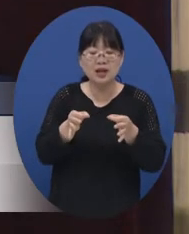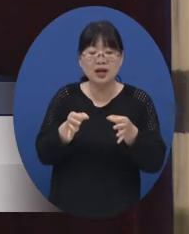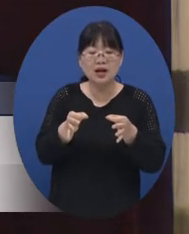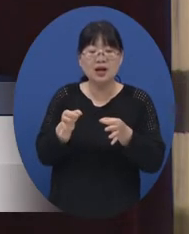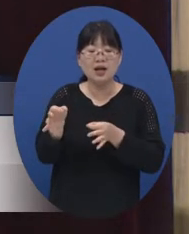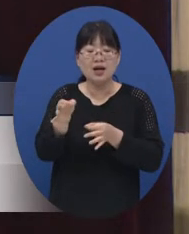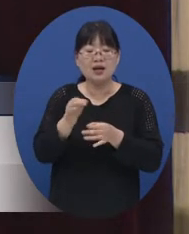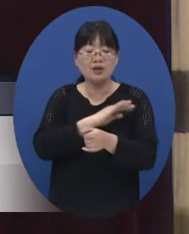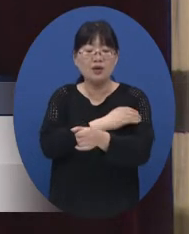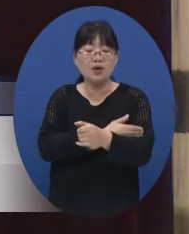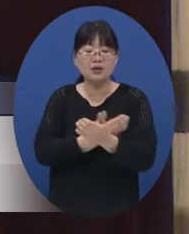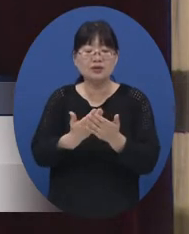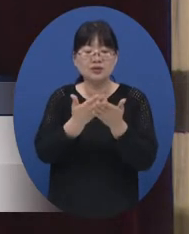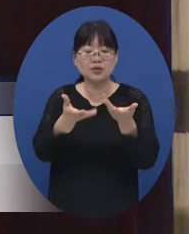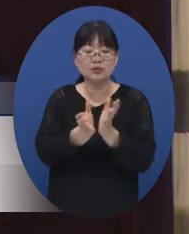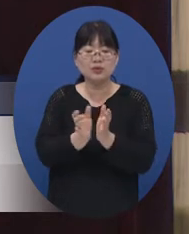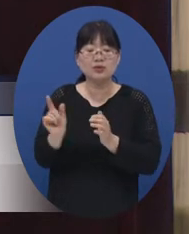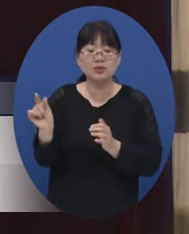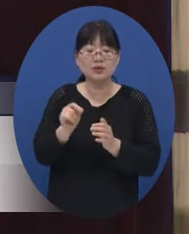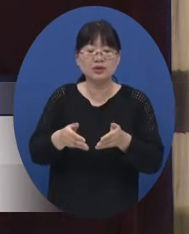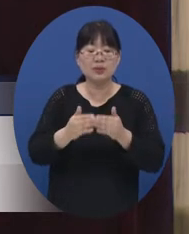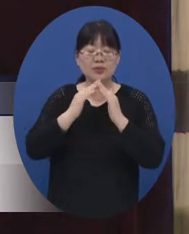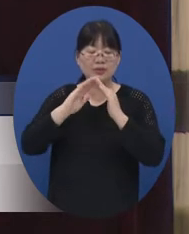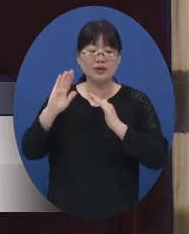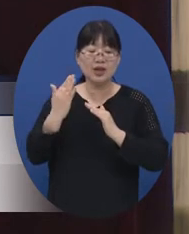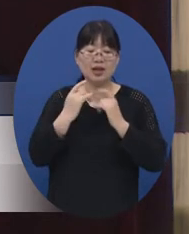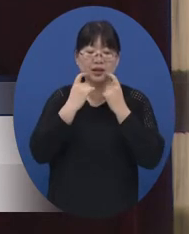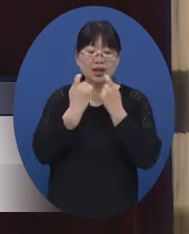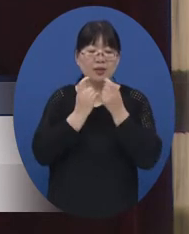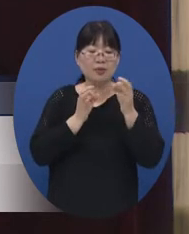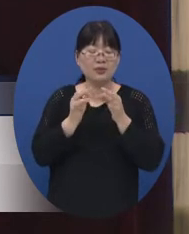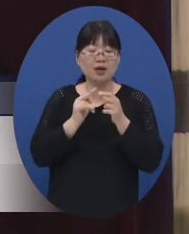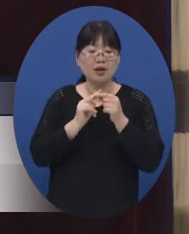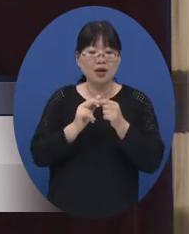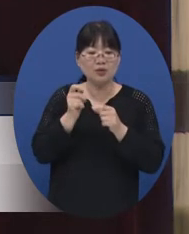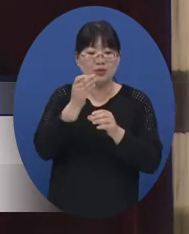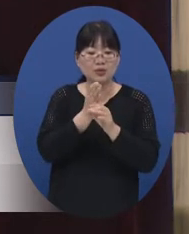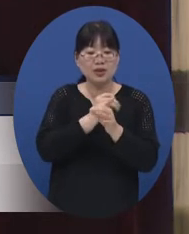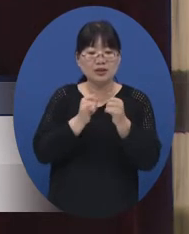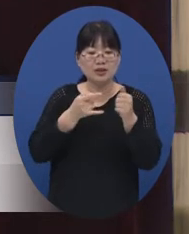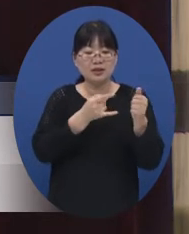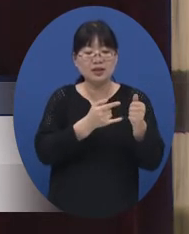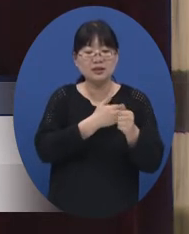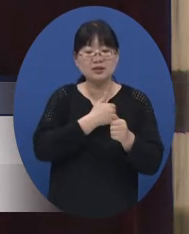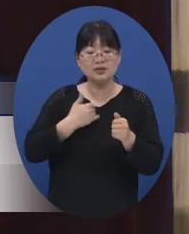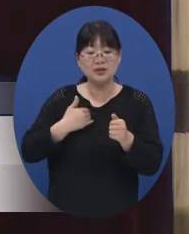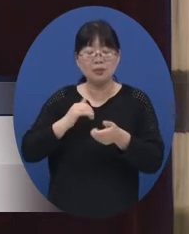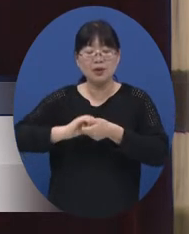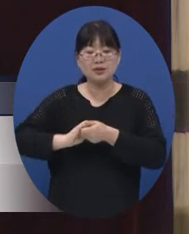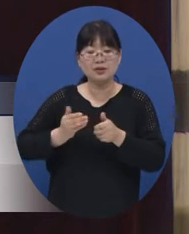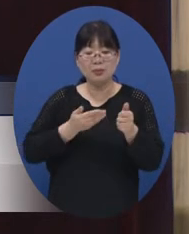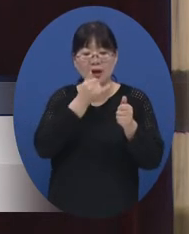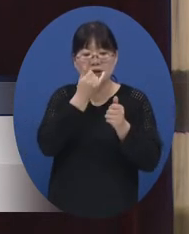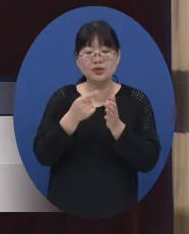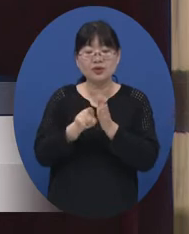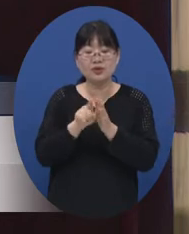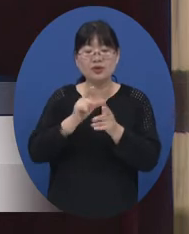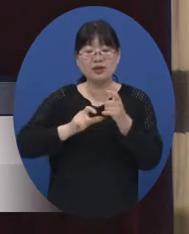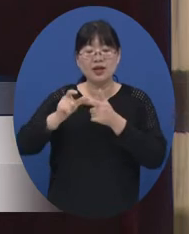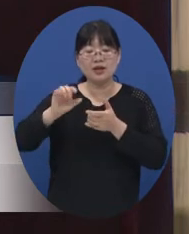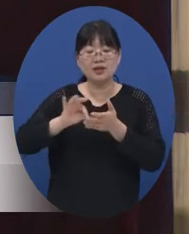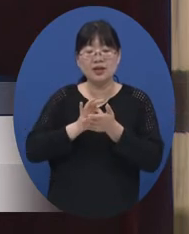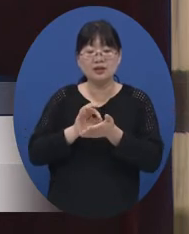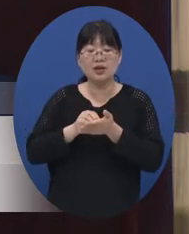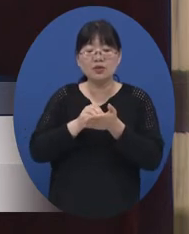상권 진흥원이 조속히 설립 때 에 자영업자와 소상공인에게 든든한 경영 파트너가 될 수 있도록 이번 추경에